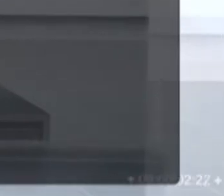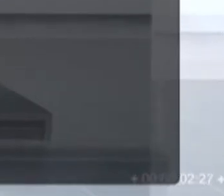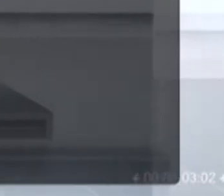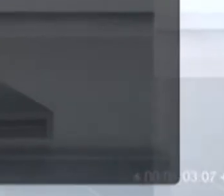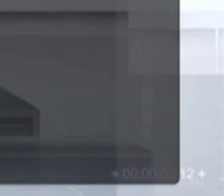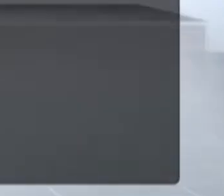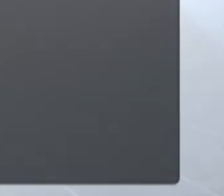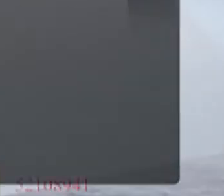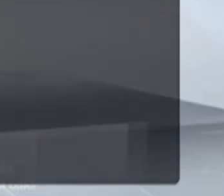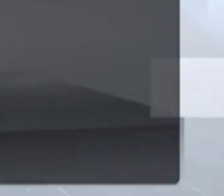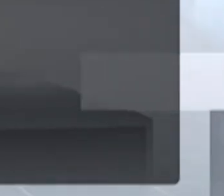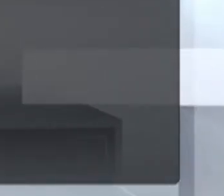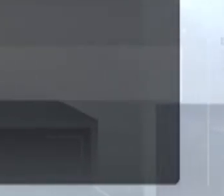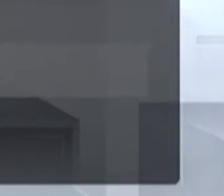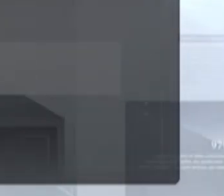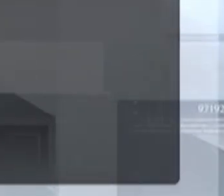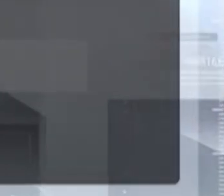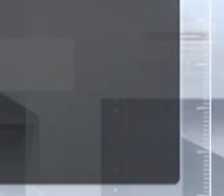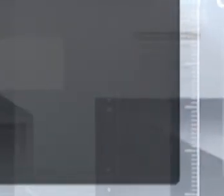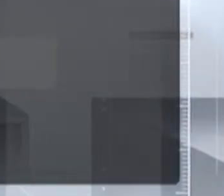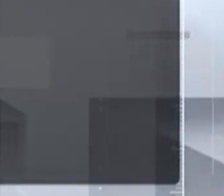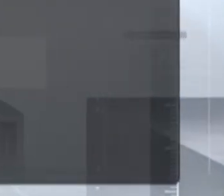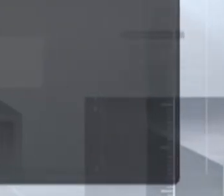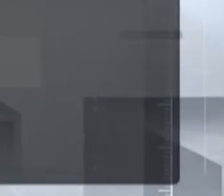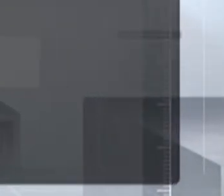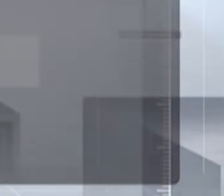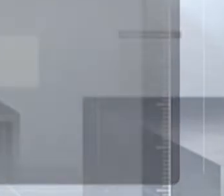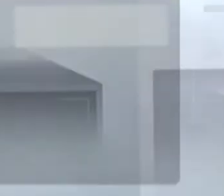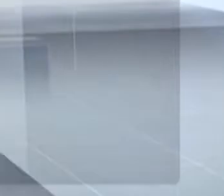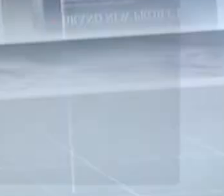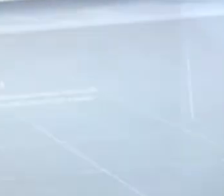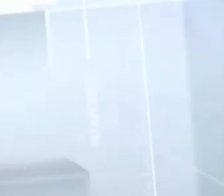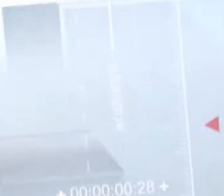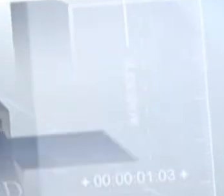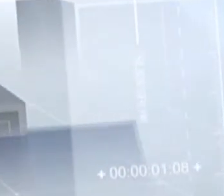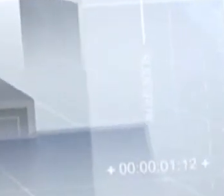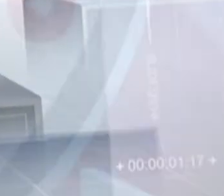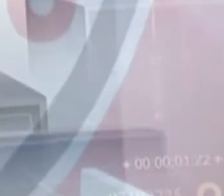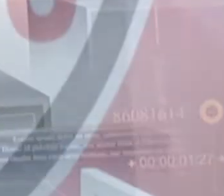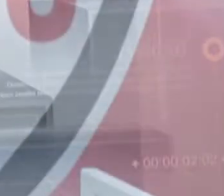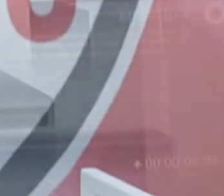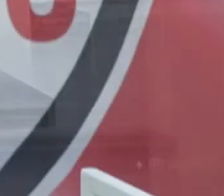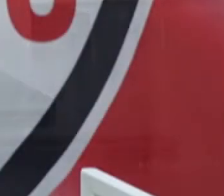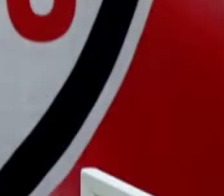Social Distancing Policy on Small and Medium Size Enterprises in Indonesia.